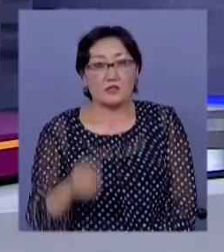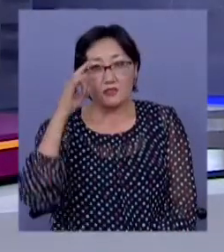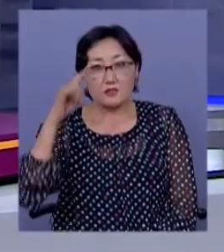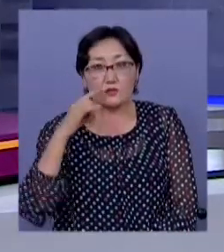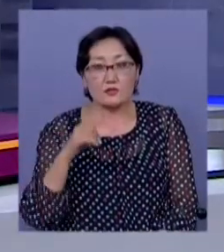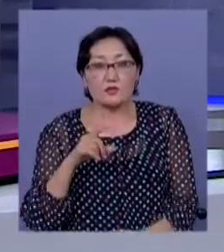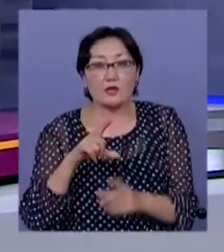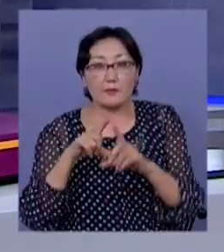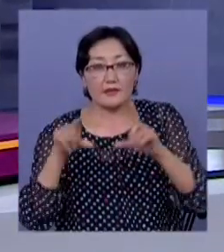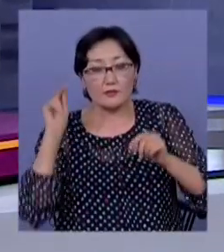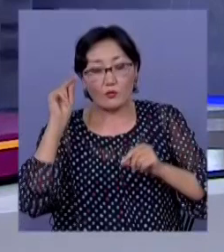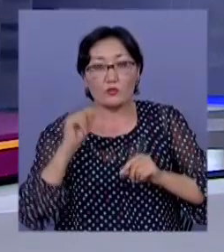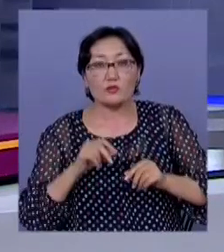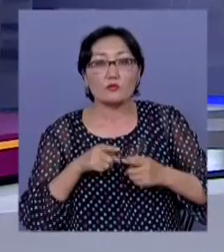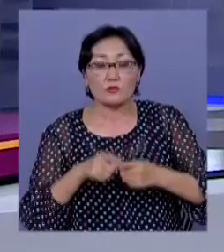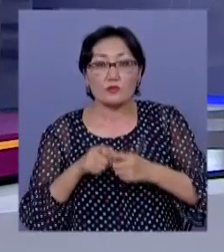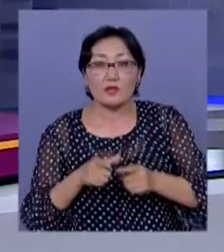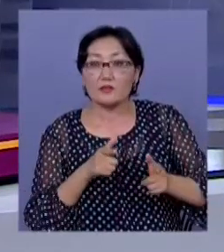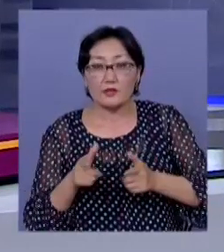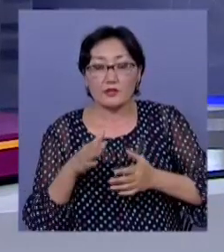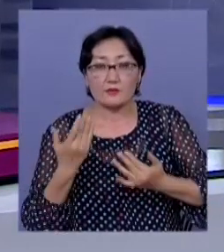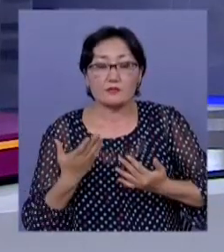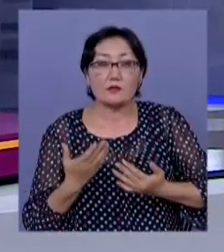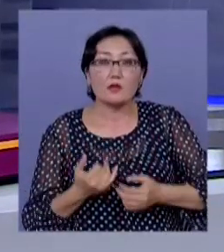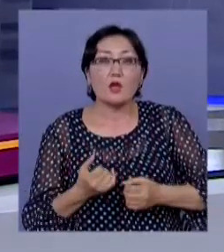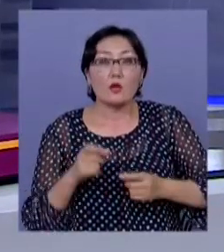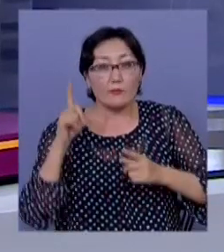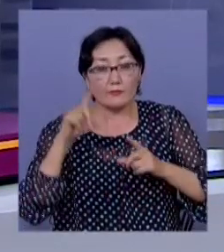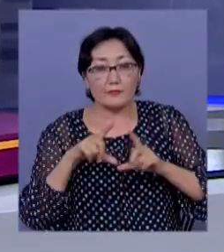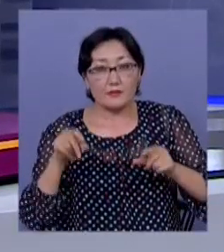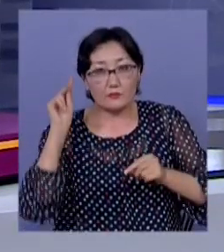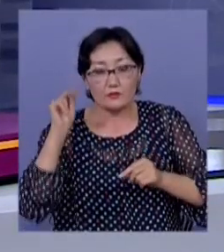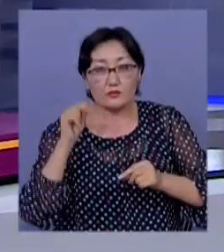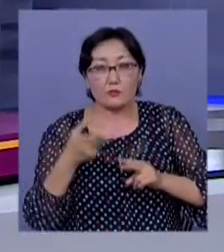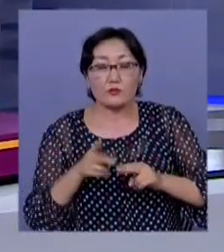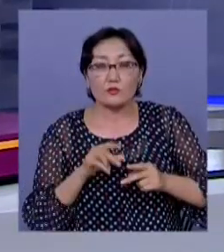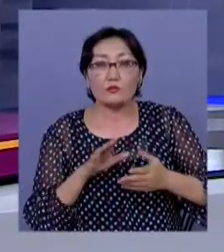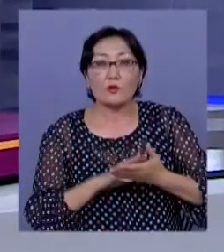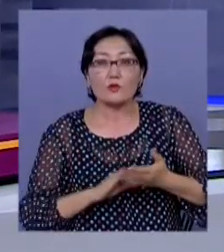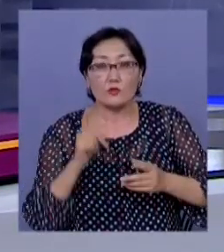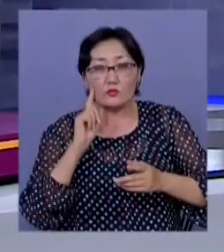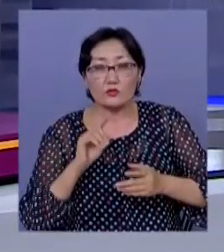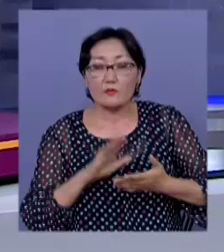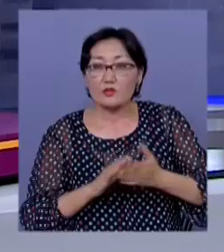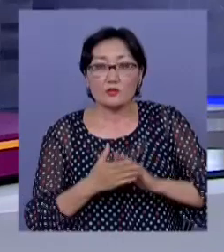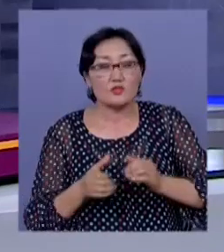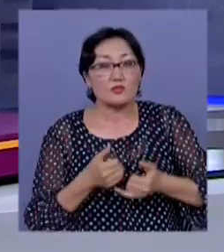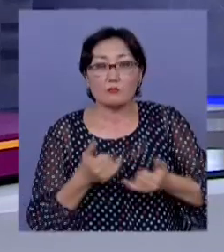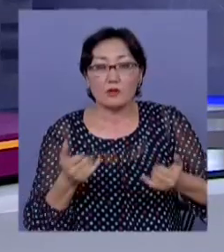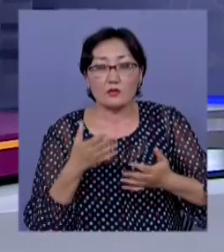Қазақстандағы мектеп оқушылары еден жууға дайын емес, тіпті білім нысандарында оған мүлдем қолайлы жағдай